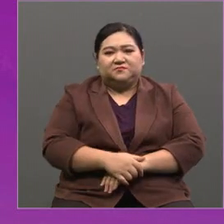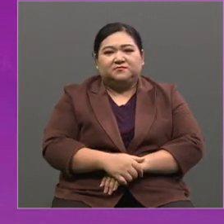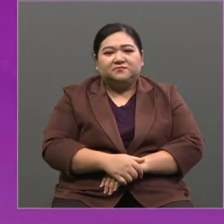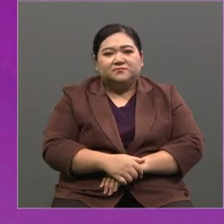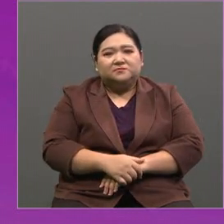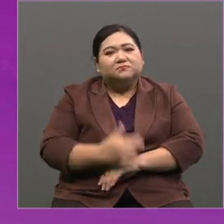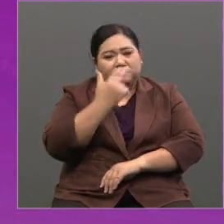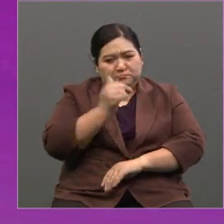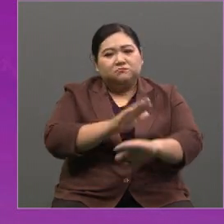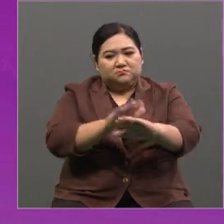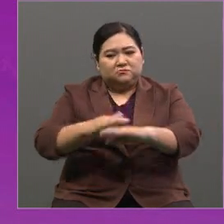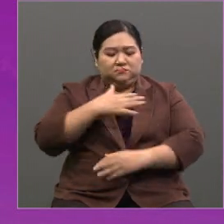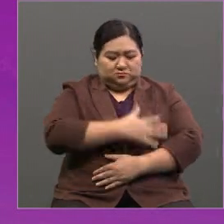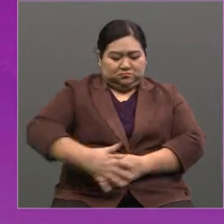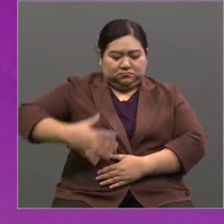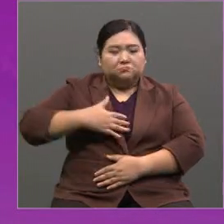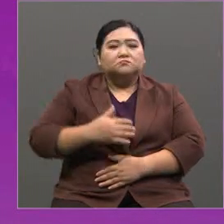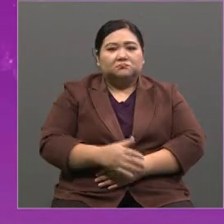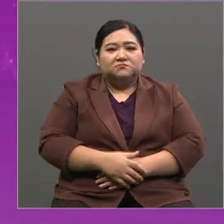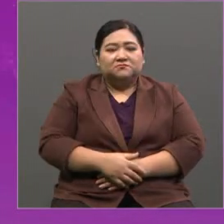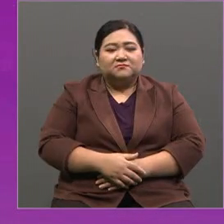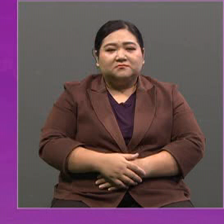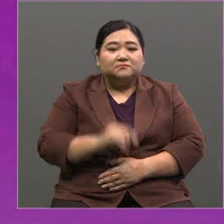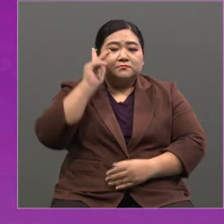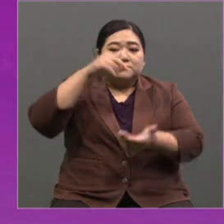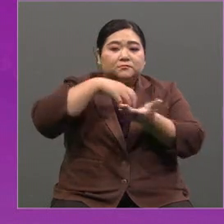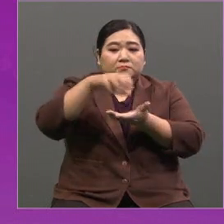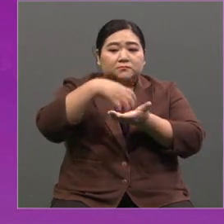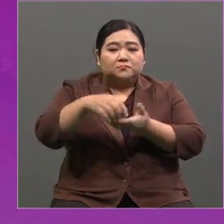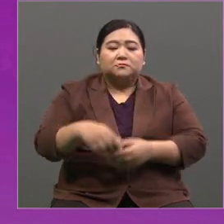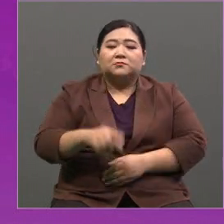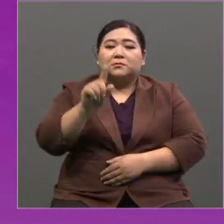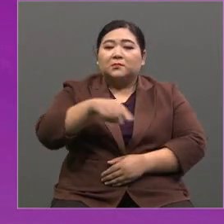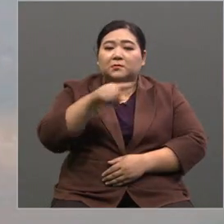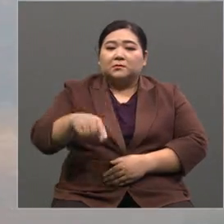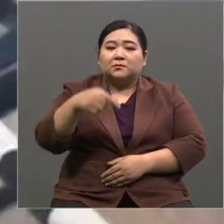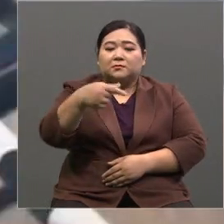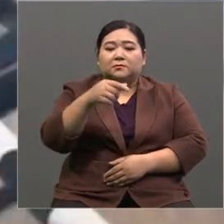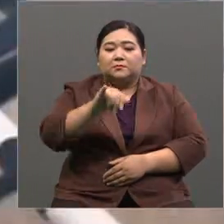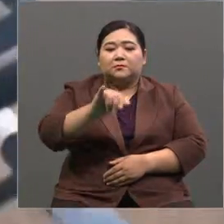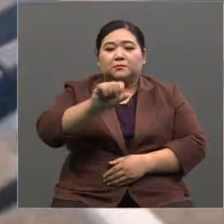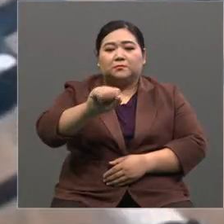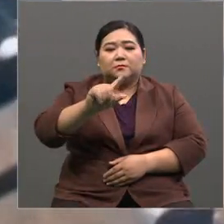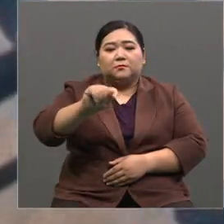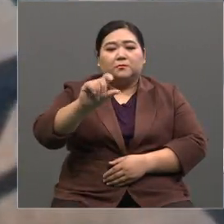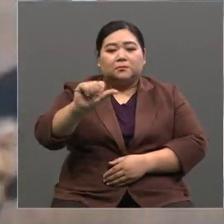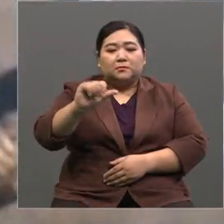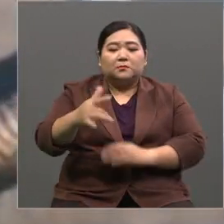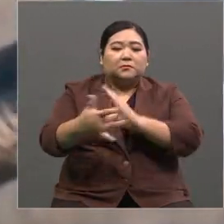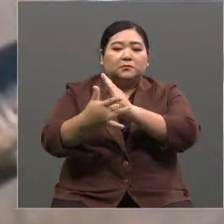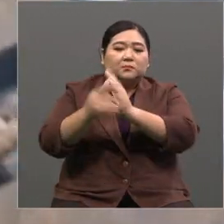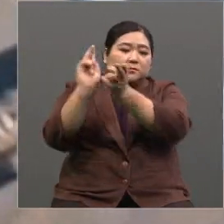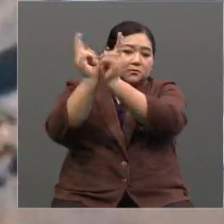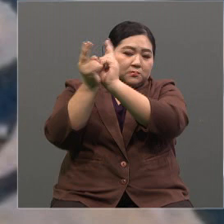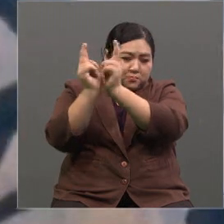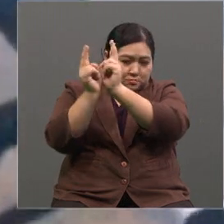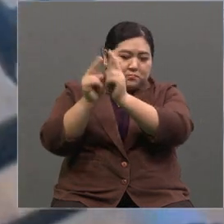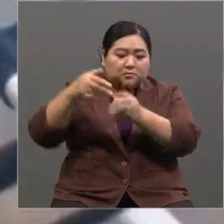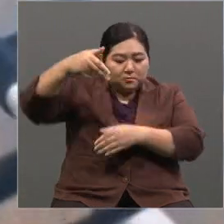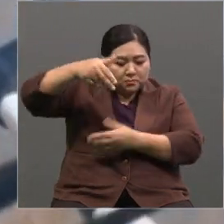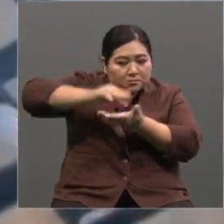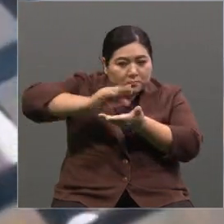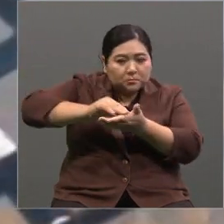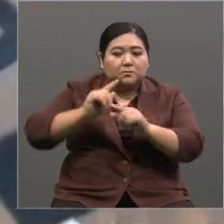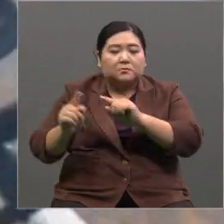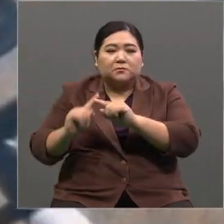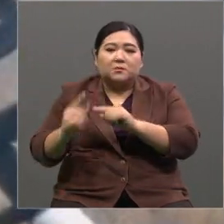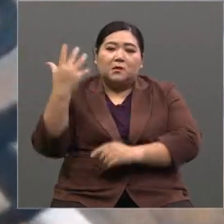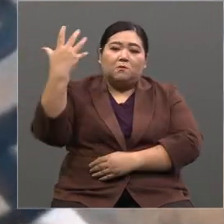บ